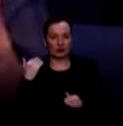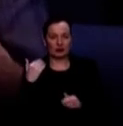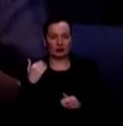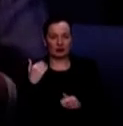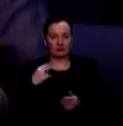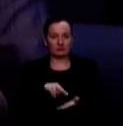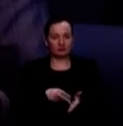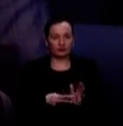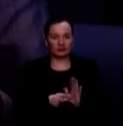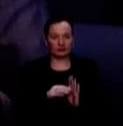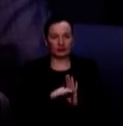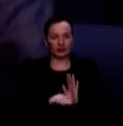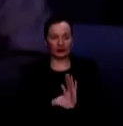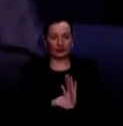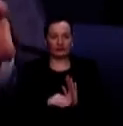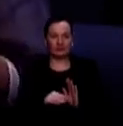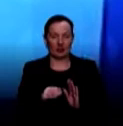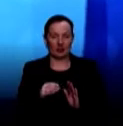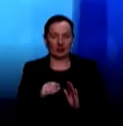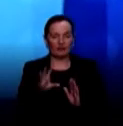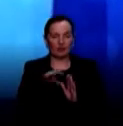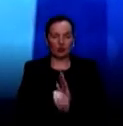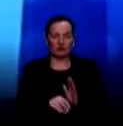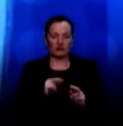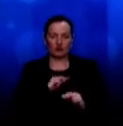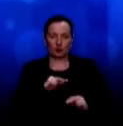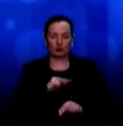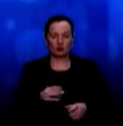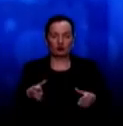що, значить, то наші були, знаєте, дуже були. Я, до речі, входив в робочу групу і